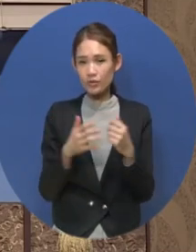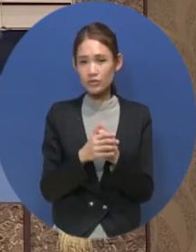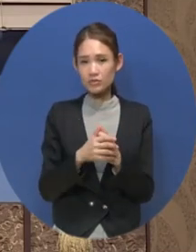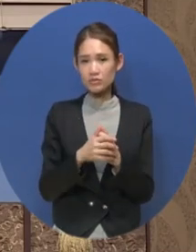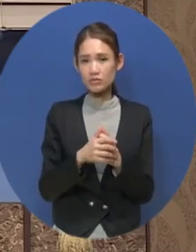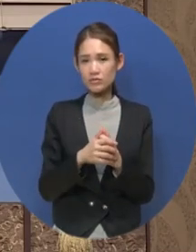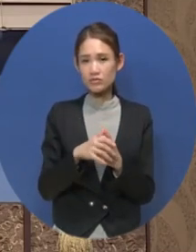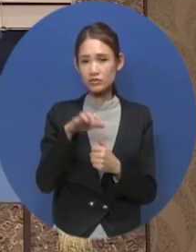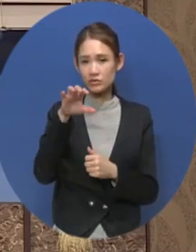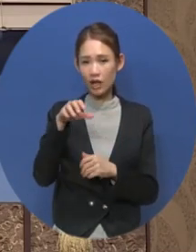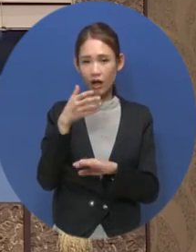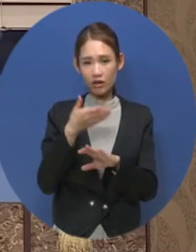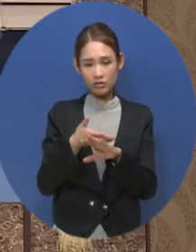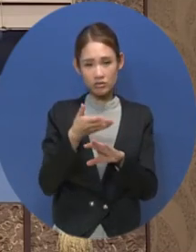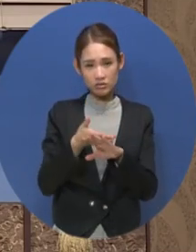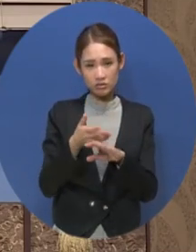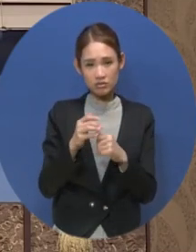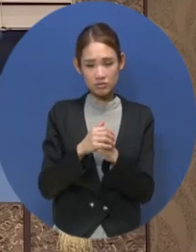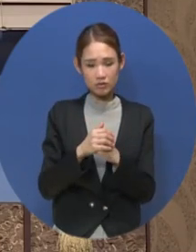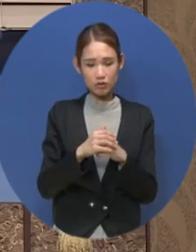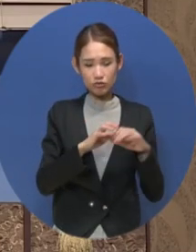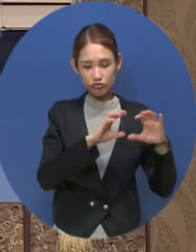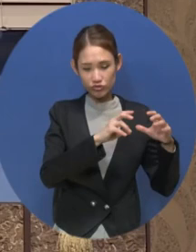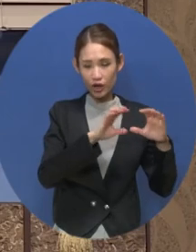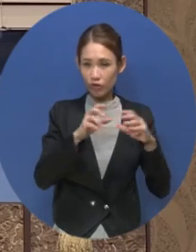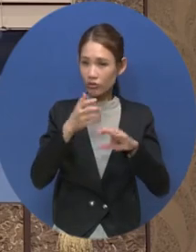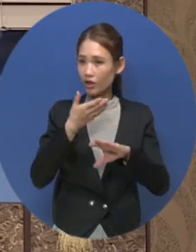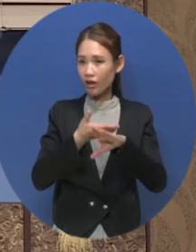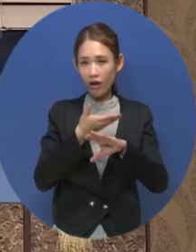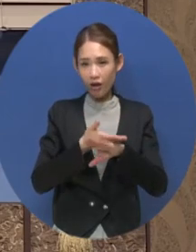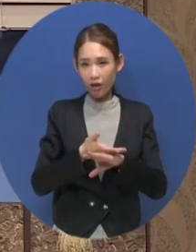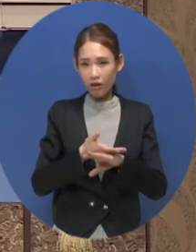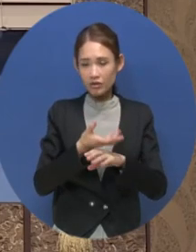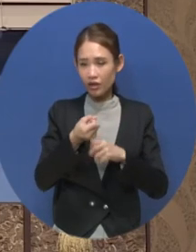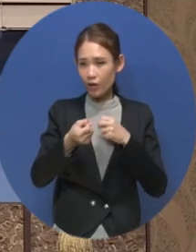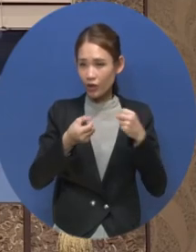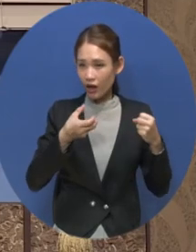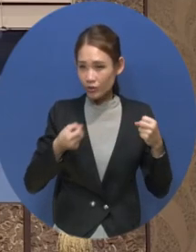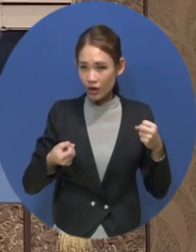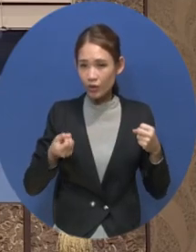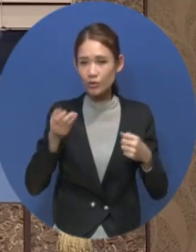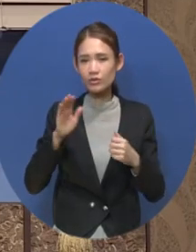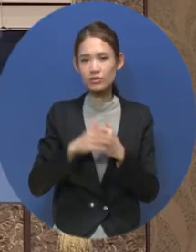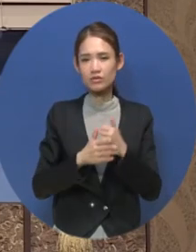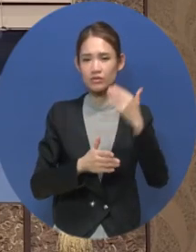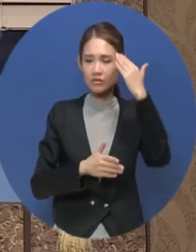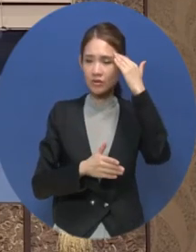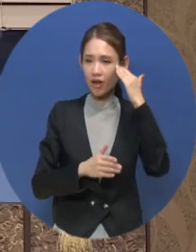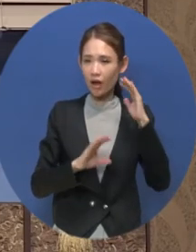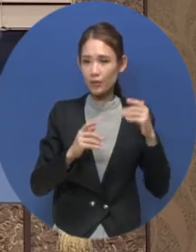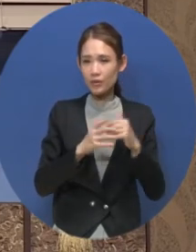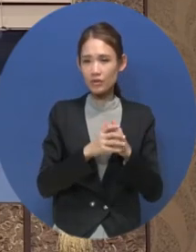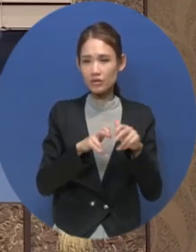이 장소가 들리고 국가가 다 틀렸습니다. 예, 따로따로 됐는데 네. 대한민국에서 올림픽 유치하면서